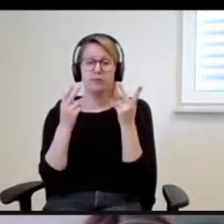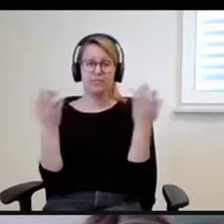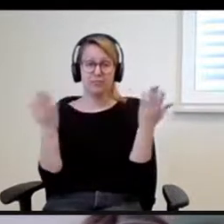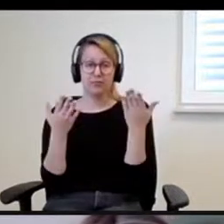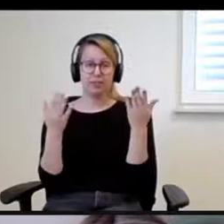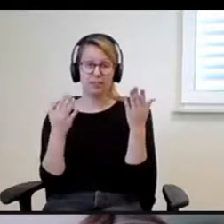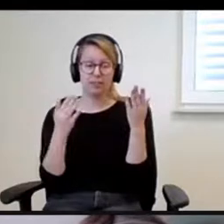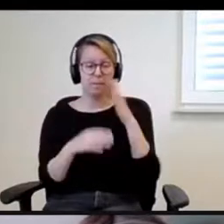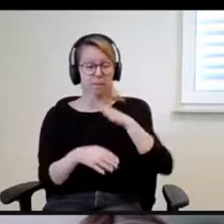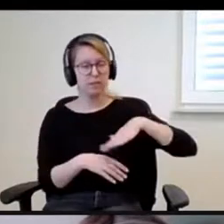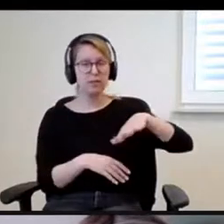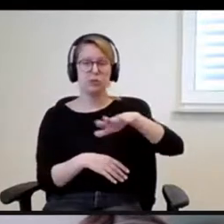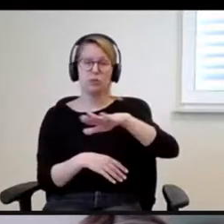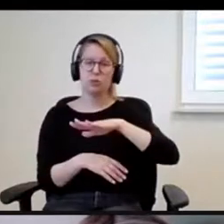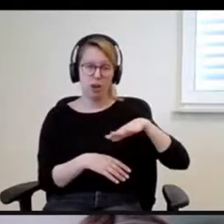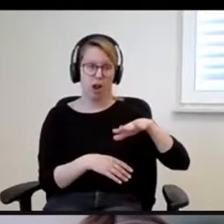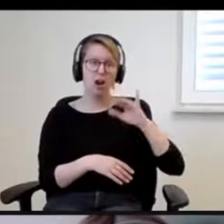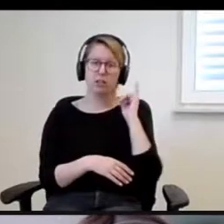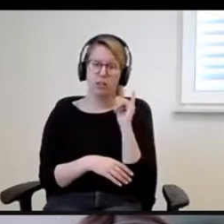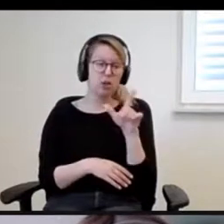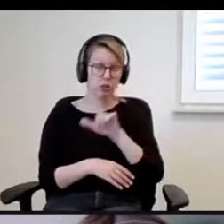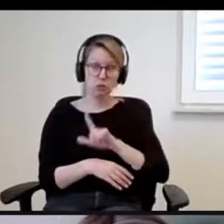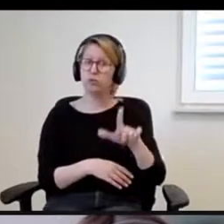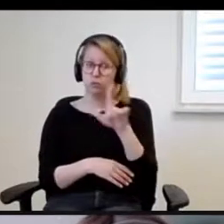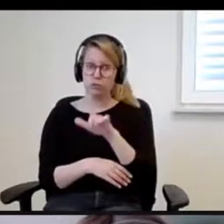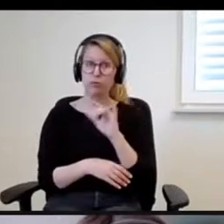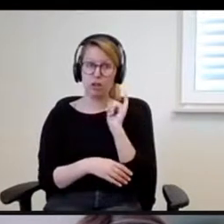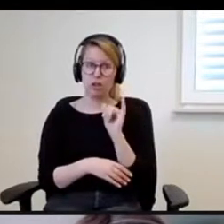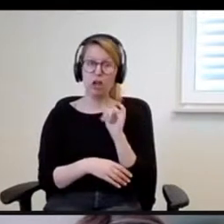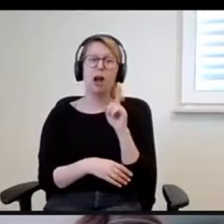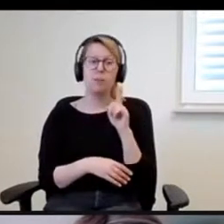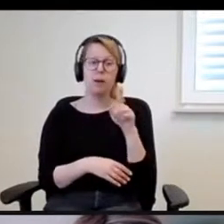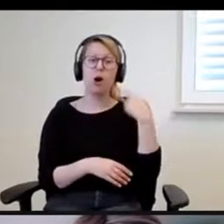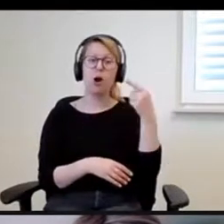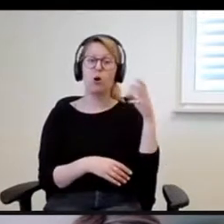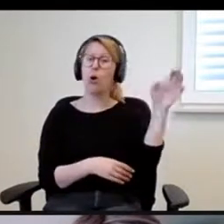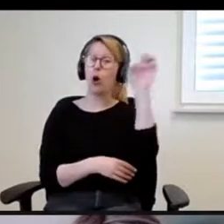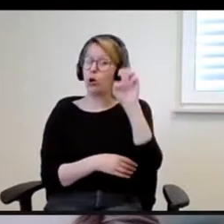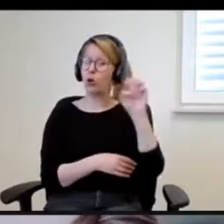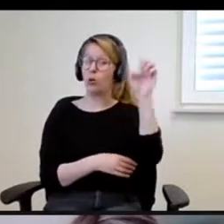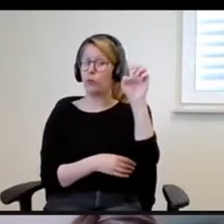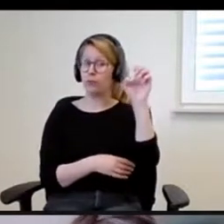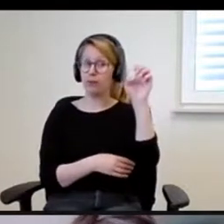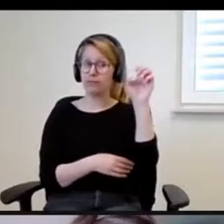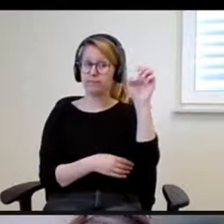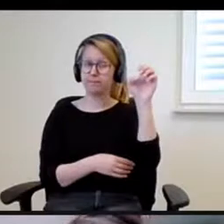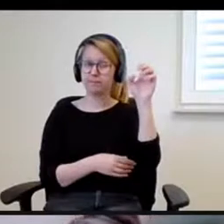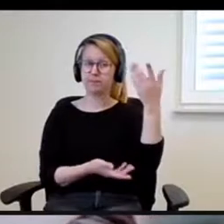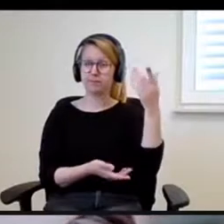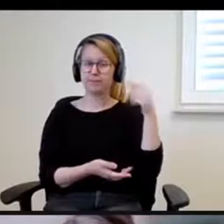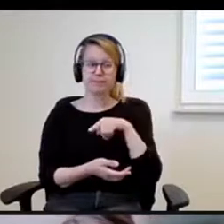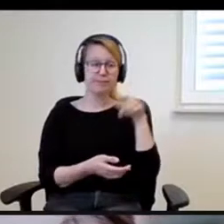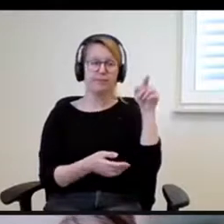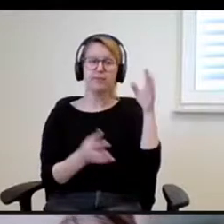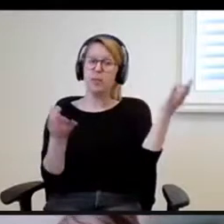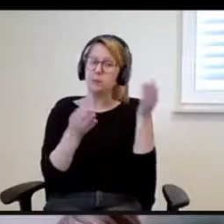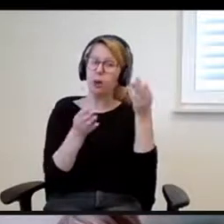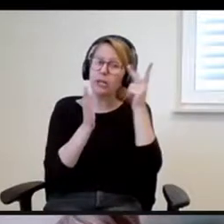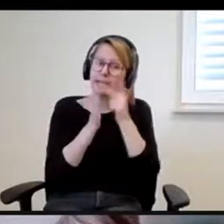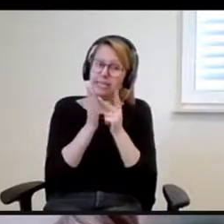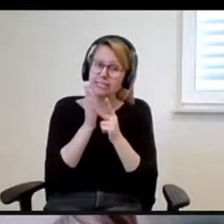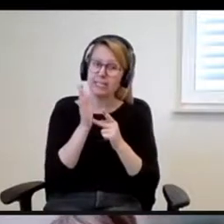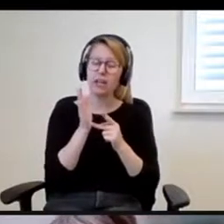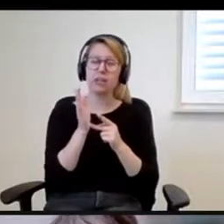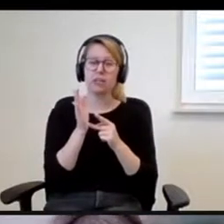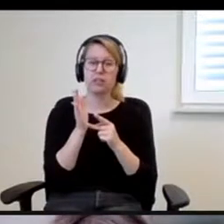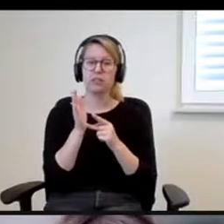mondial, des critères qui permettent aux personnes concernées de voir, est-ce que je peux faire un déplacement? Est-ce